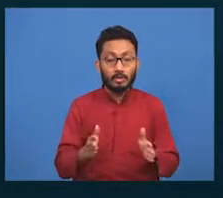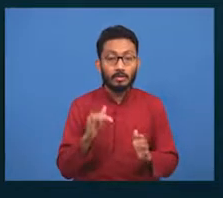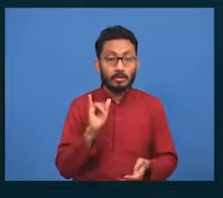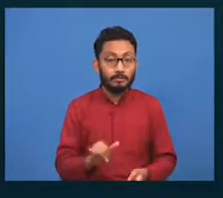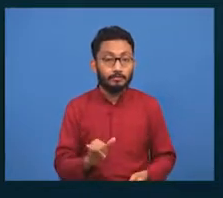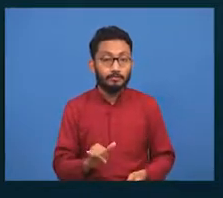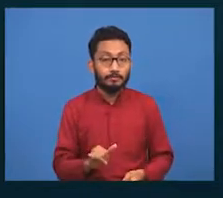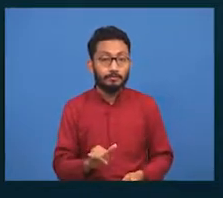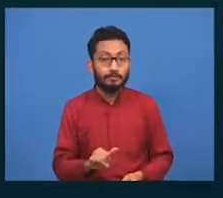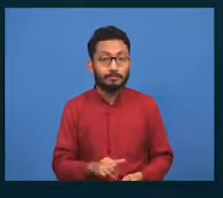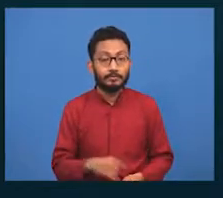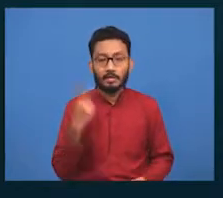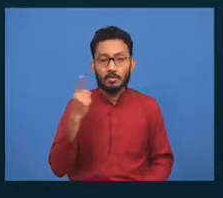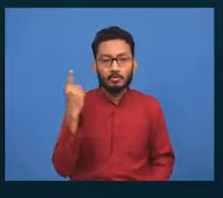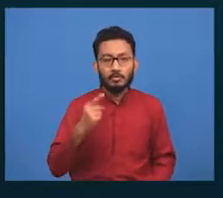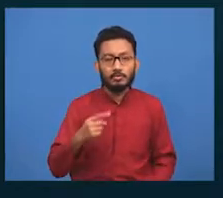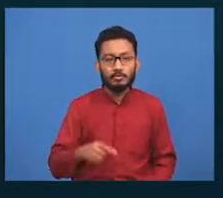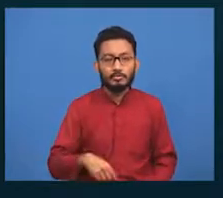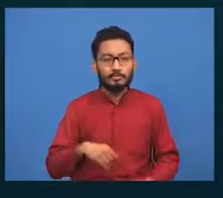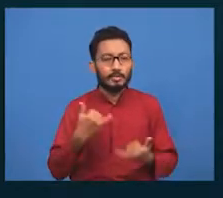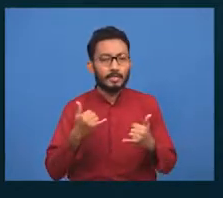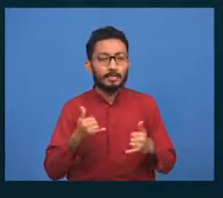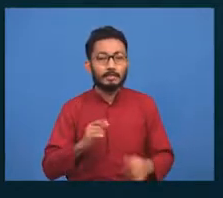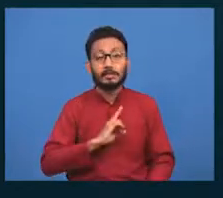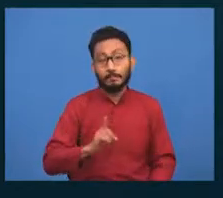dan kemewahan dan keseronokan hidup